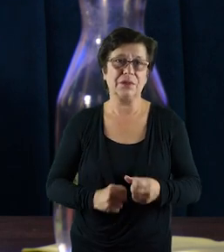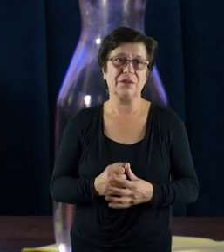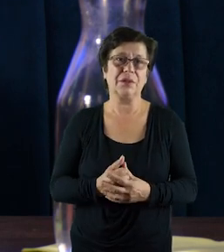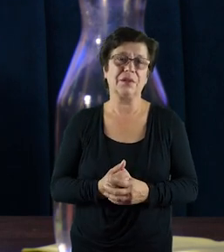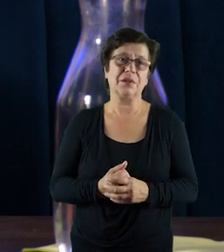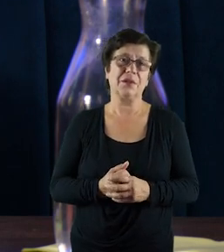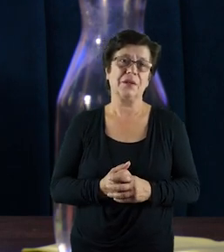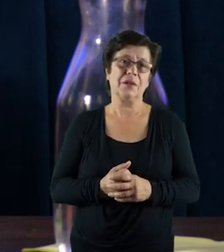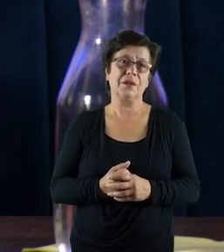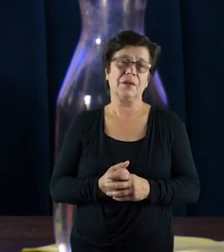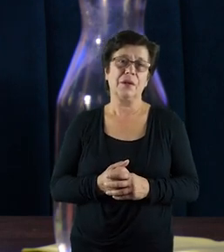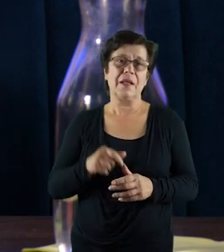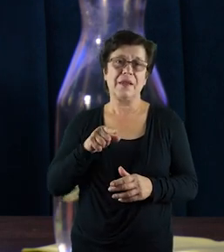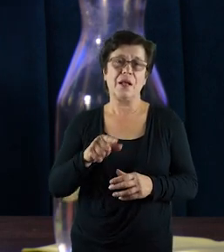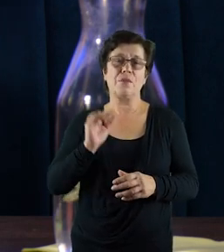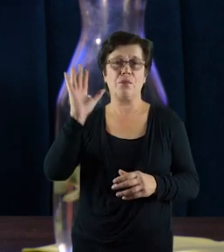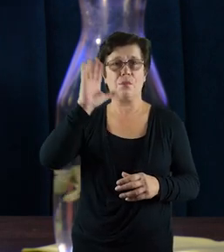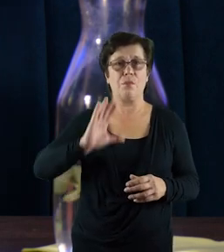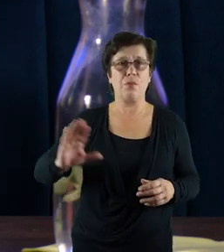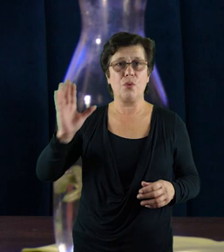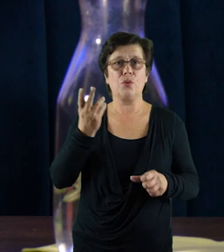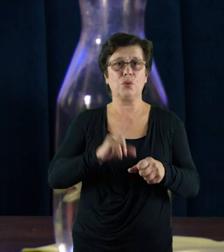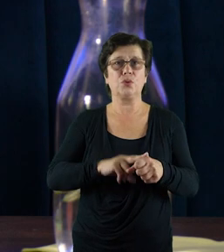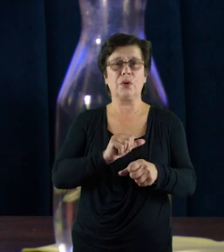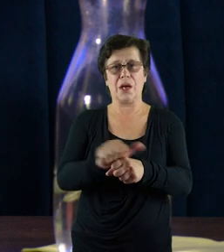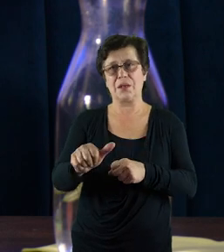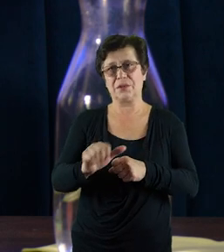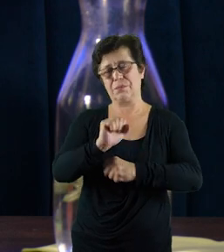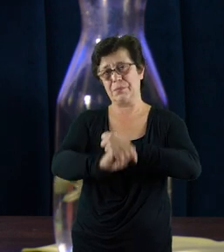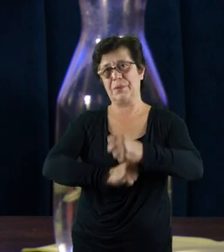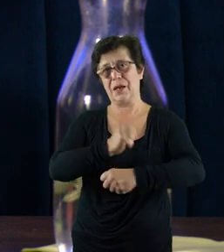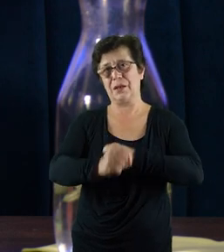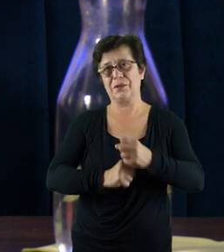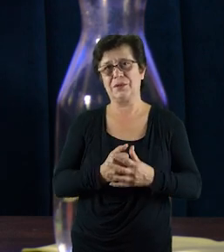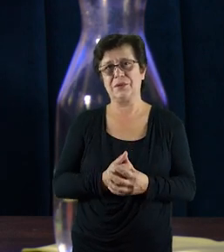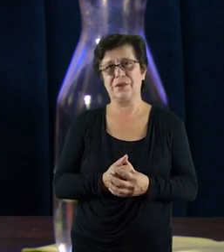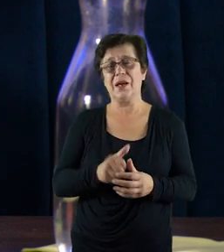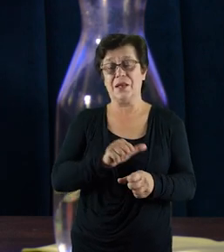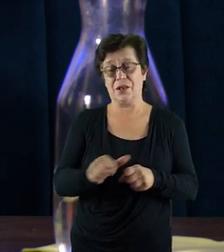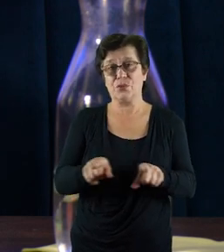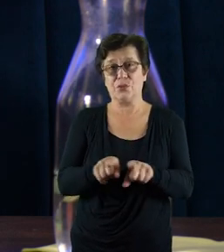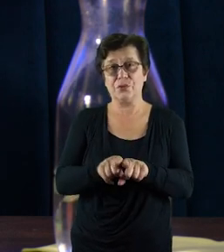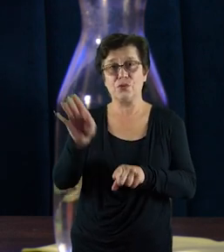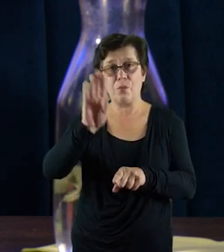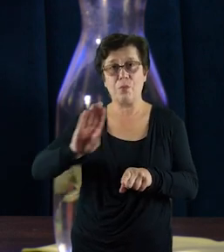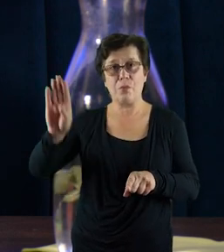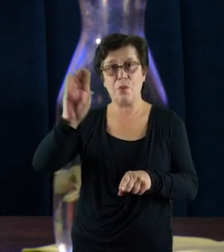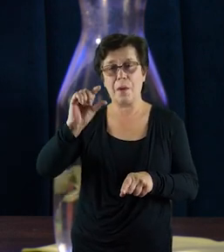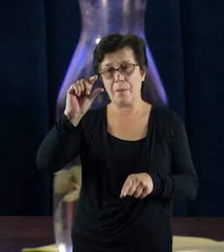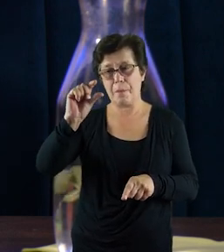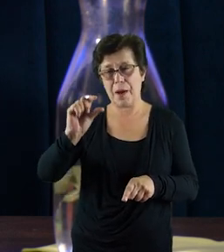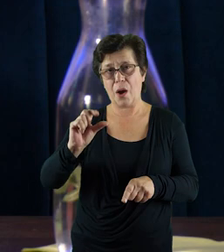to jest ten Bóg, który jest pracą właściwie. Jest też Bóg z małej litery,